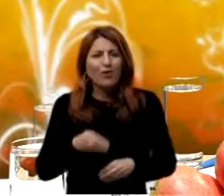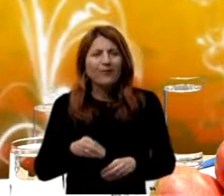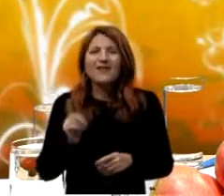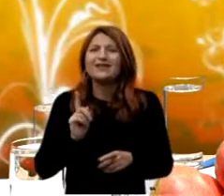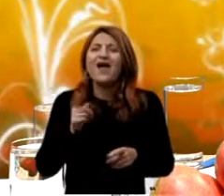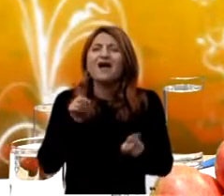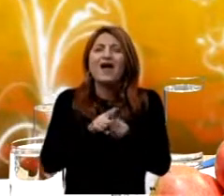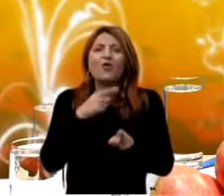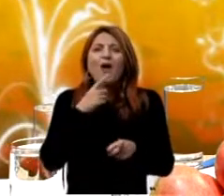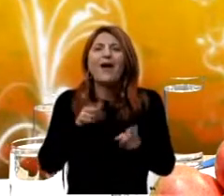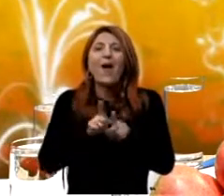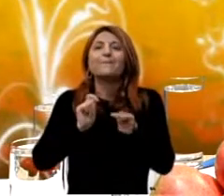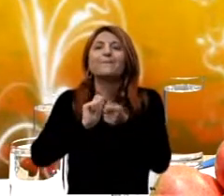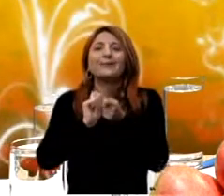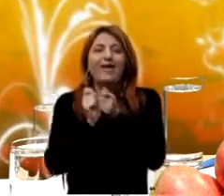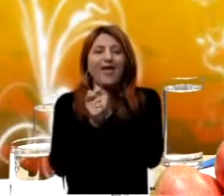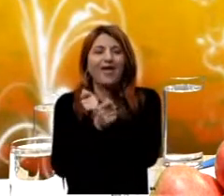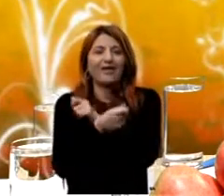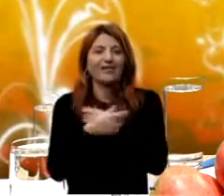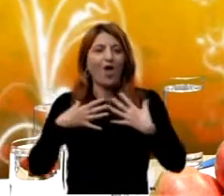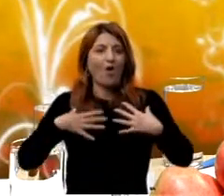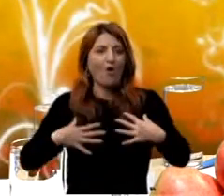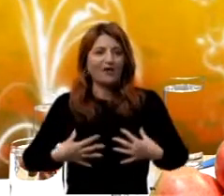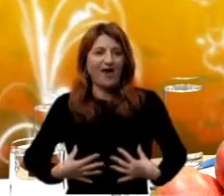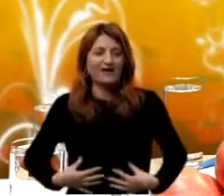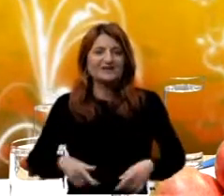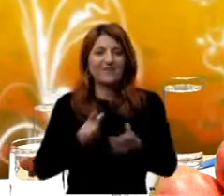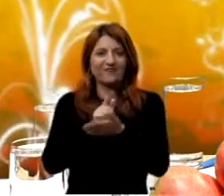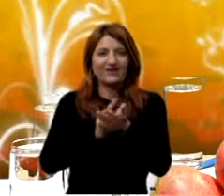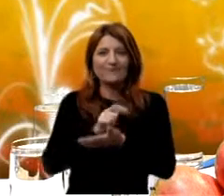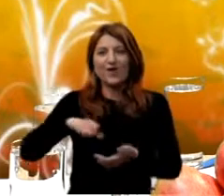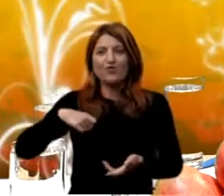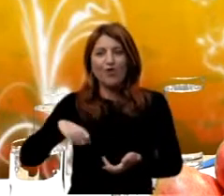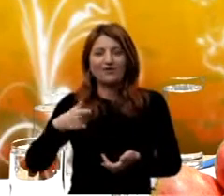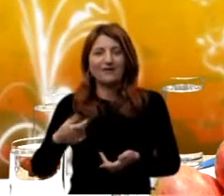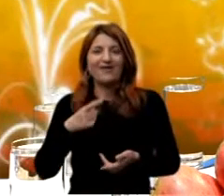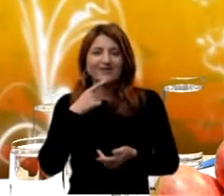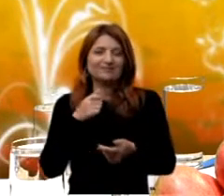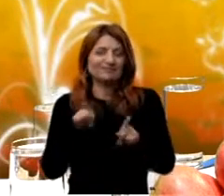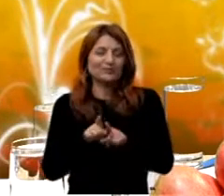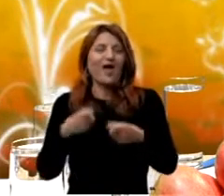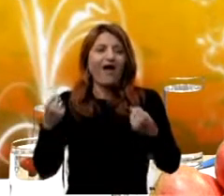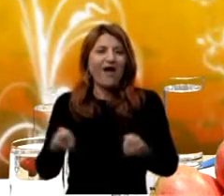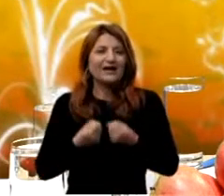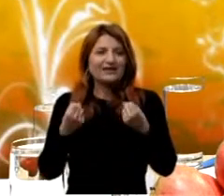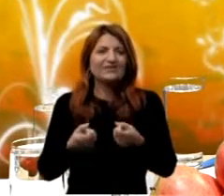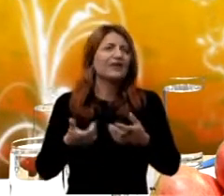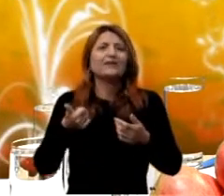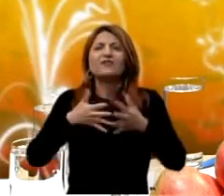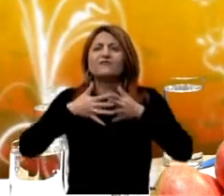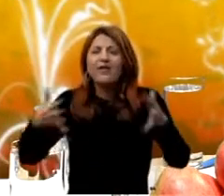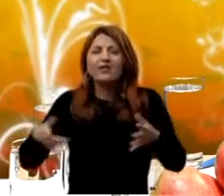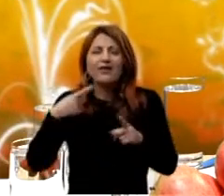taj naš organizam sa godinama, rekli ste, spomenuli ste, inaktivnost je jedan od ogromnih